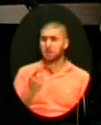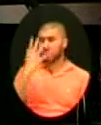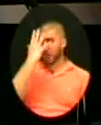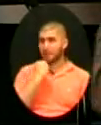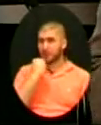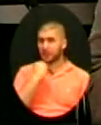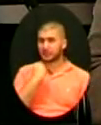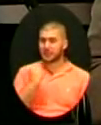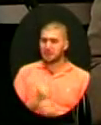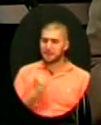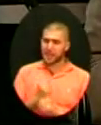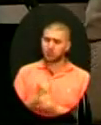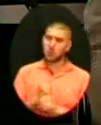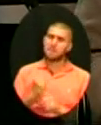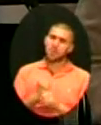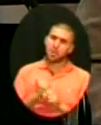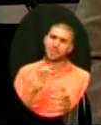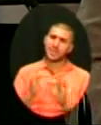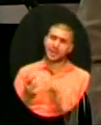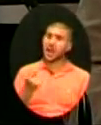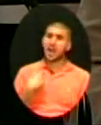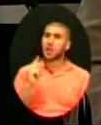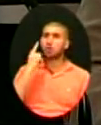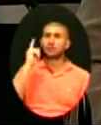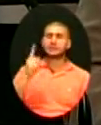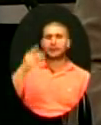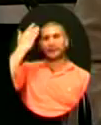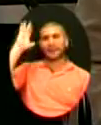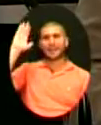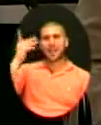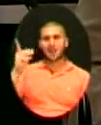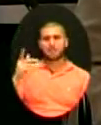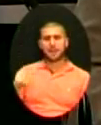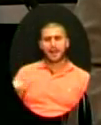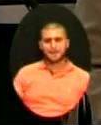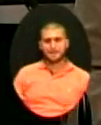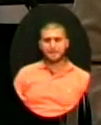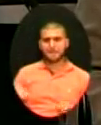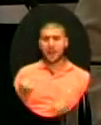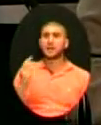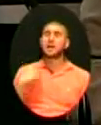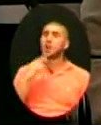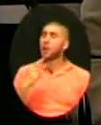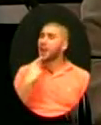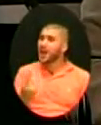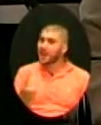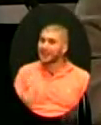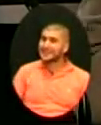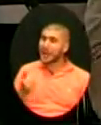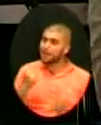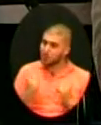שהחמאס יעשו את הפעולות מנגד. אני לא חושב שאנחנו צריכים להתעלם מהמעמד של המצרים שם. אני יכול להגיד לך כשר